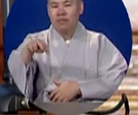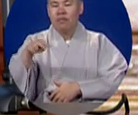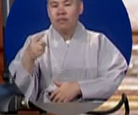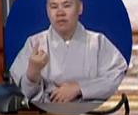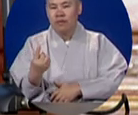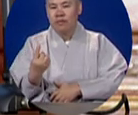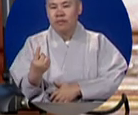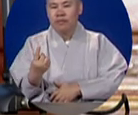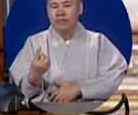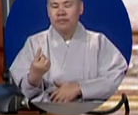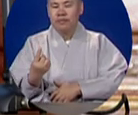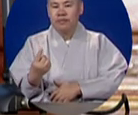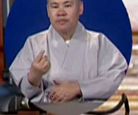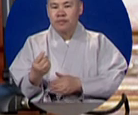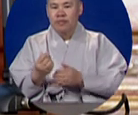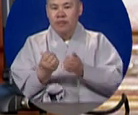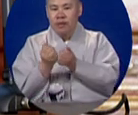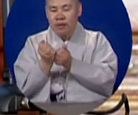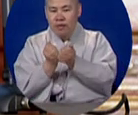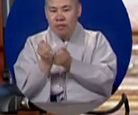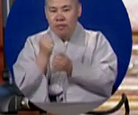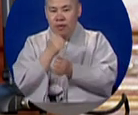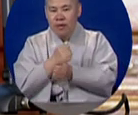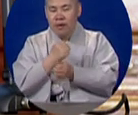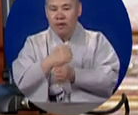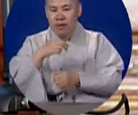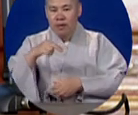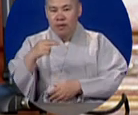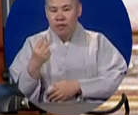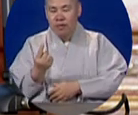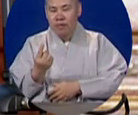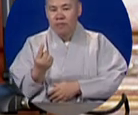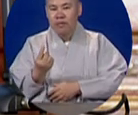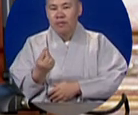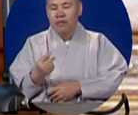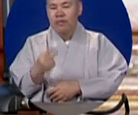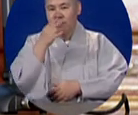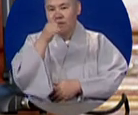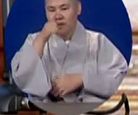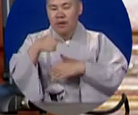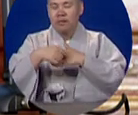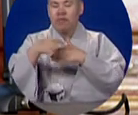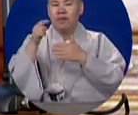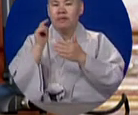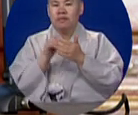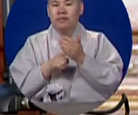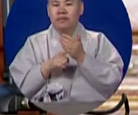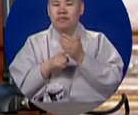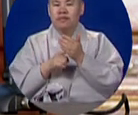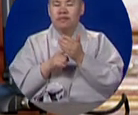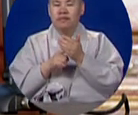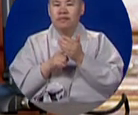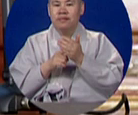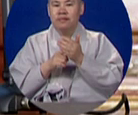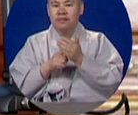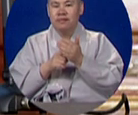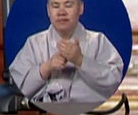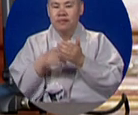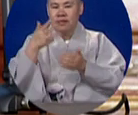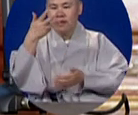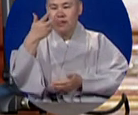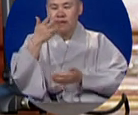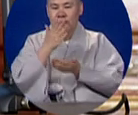잠깐 설명을 하더라도 그 중생의 마음을 이제